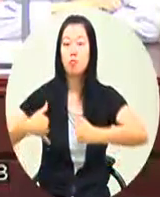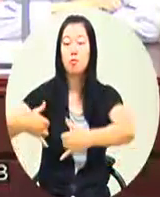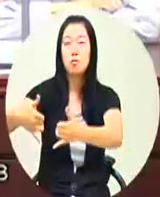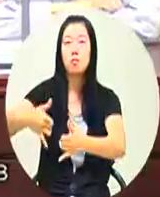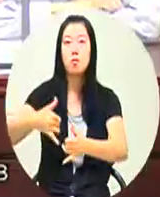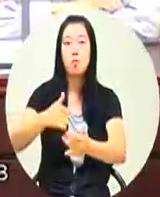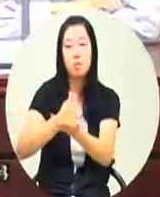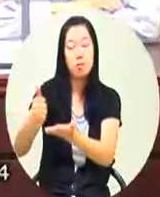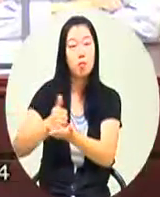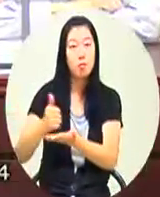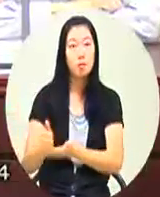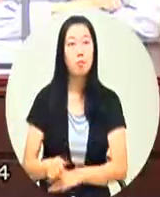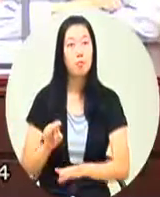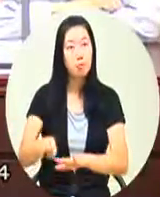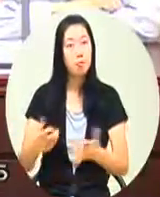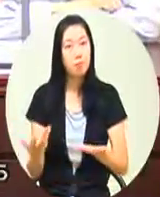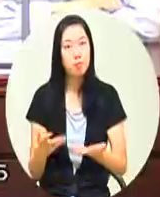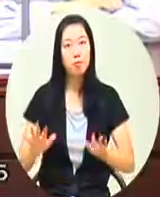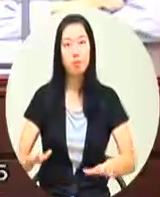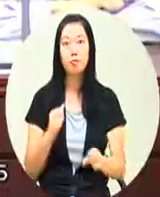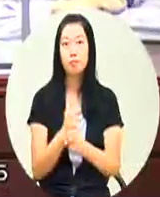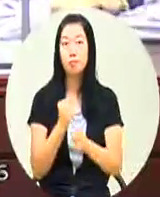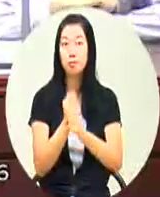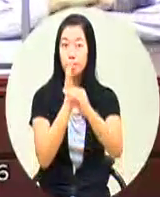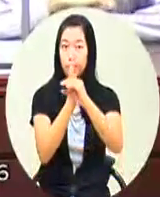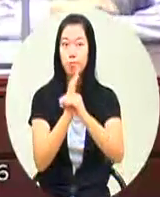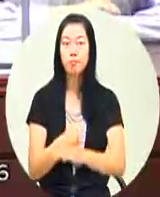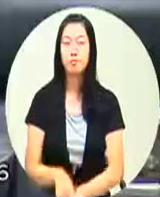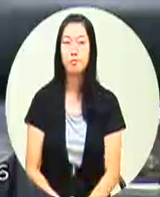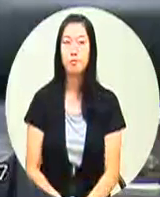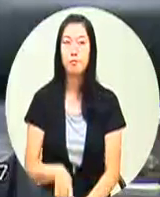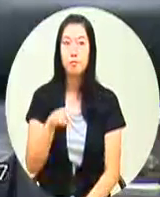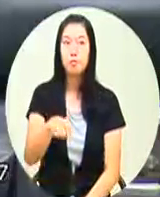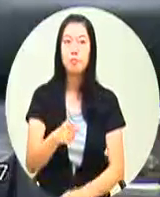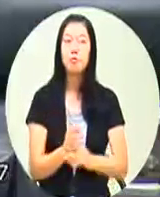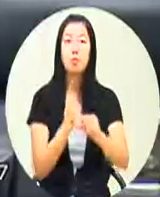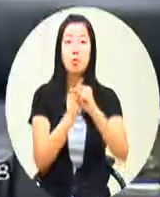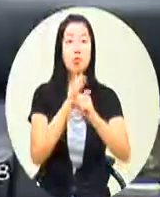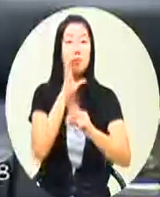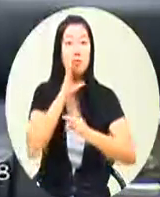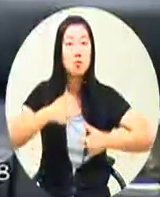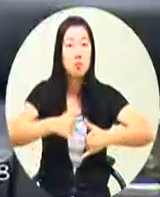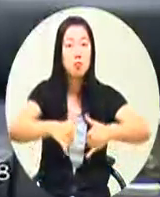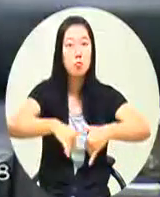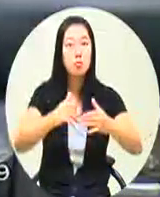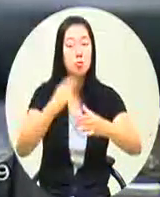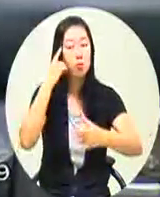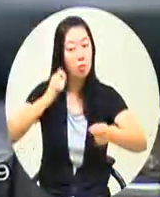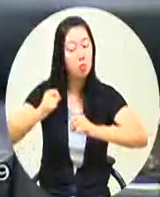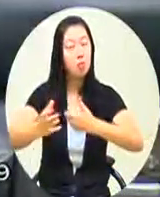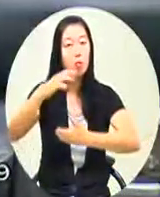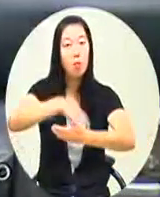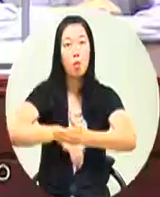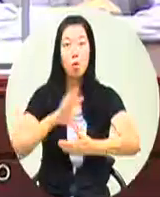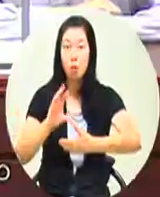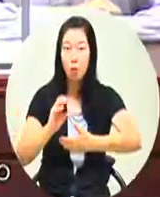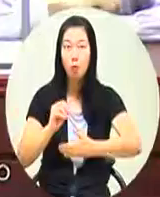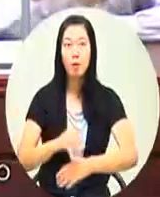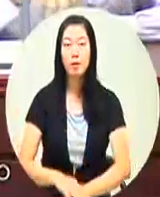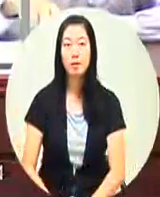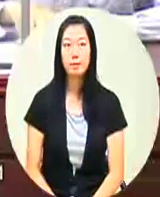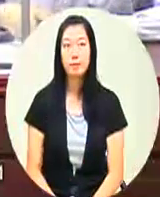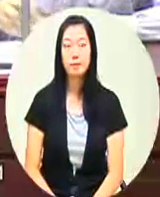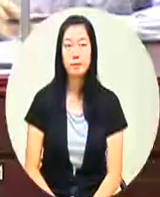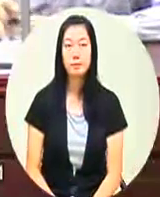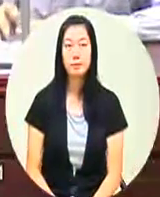这个部分都目前在进行。 那这个太仓街、中泰街的部分有纳入在规划里头吗？ 这个部分我们再